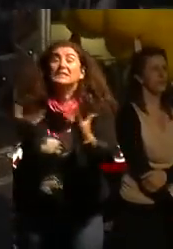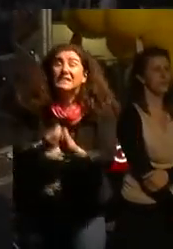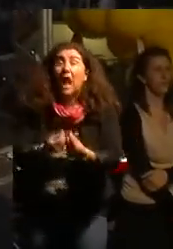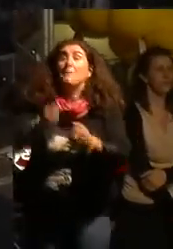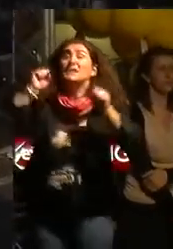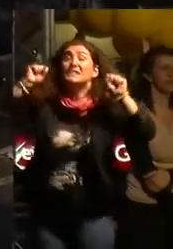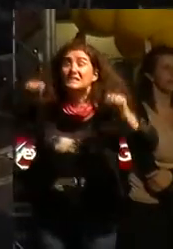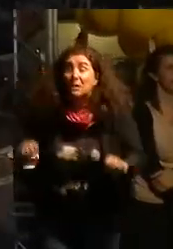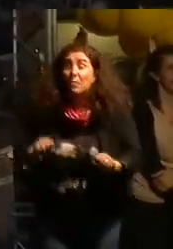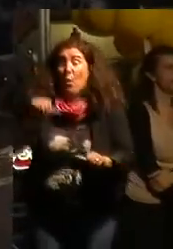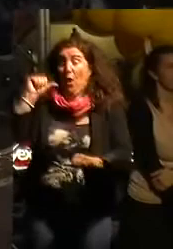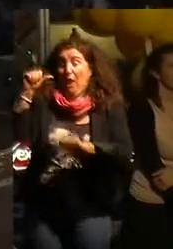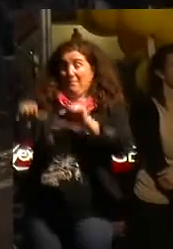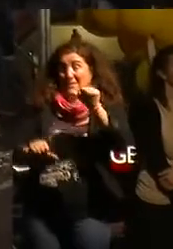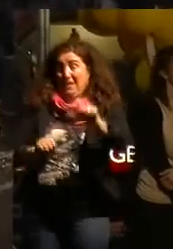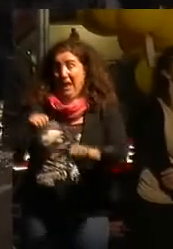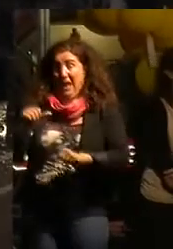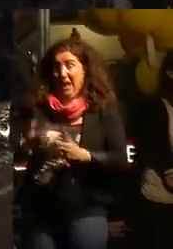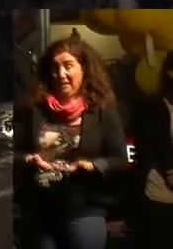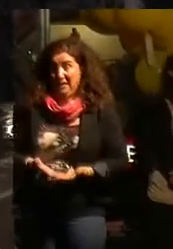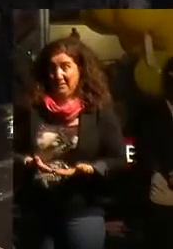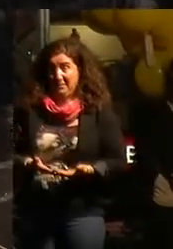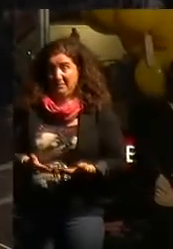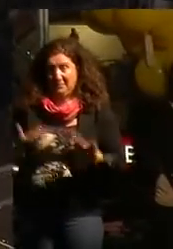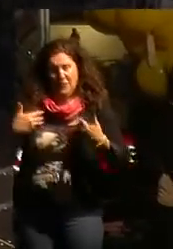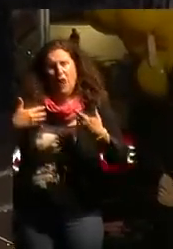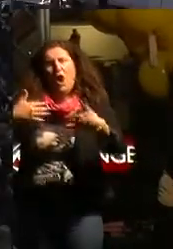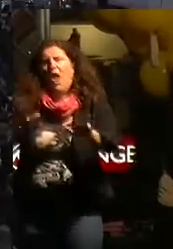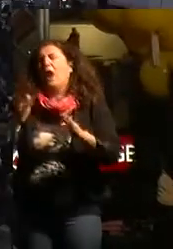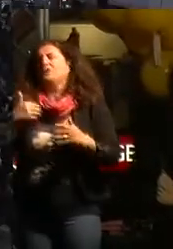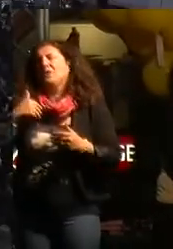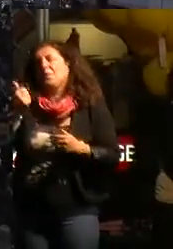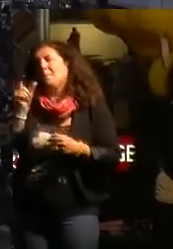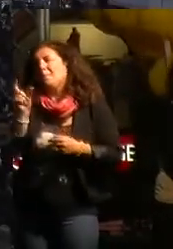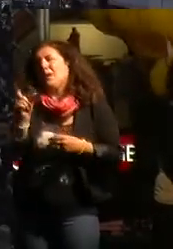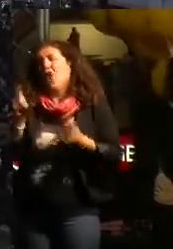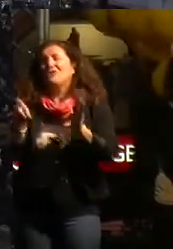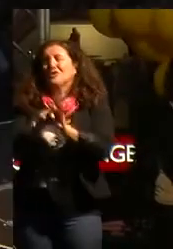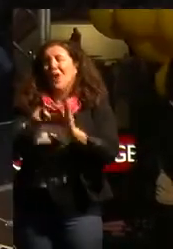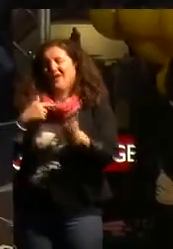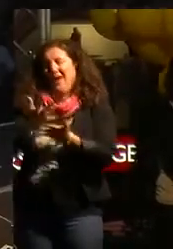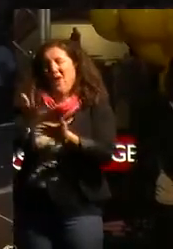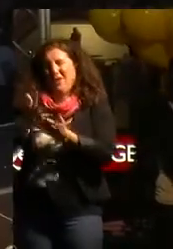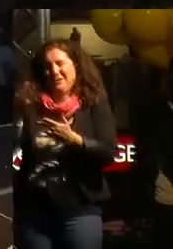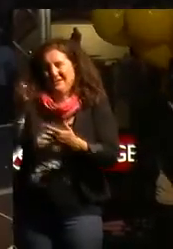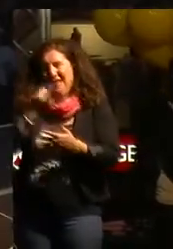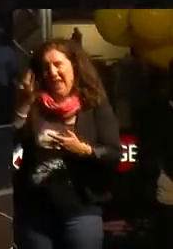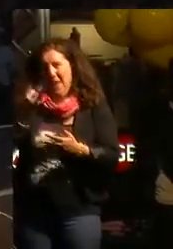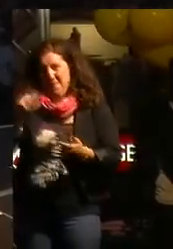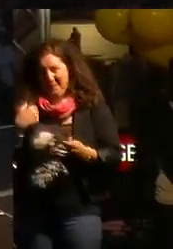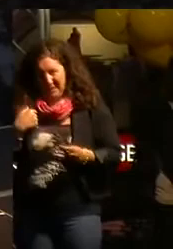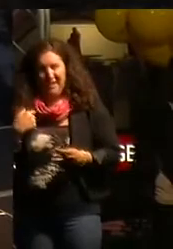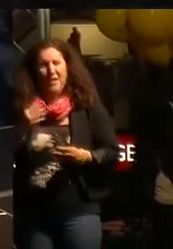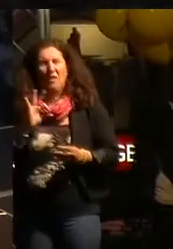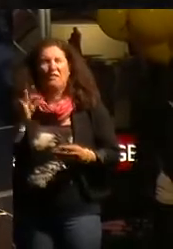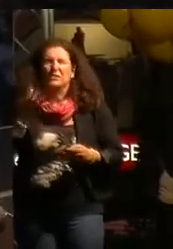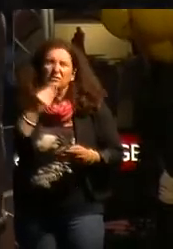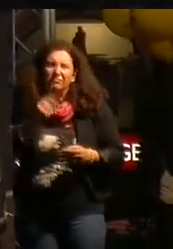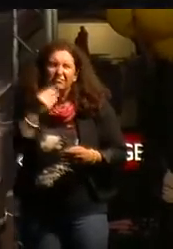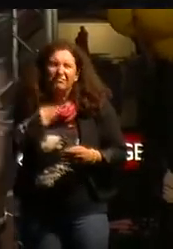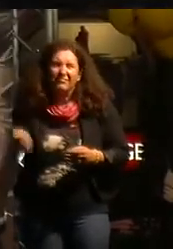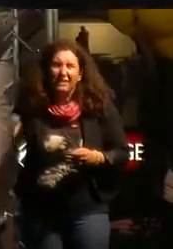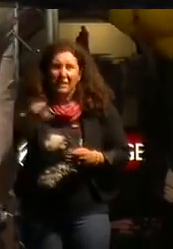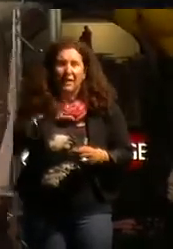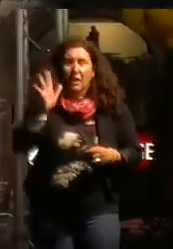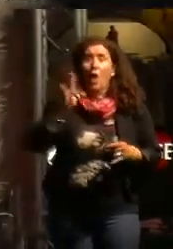cambiare. Io vi lascio con una storia che racconto sempre. Non la volete sentire più probabilmente, ma ve la voglio raccontare. La foresta